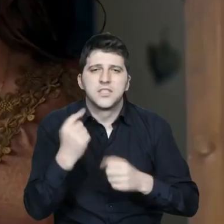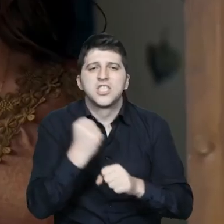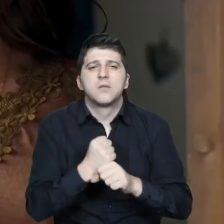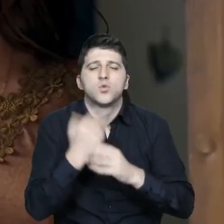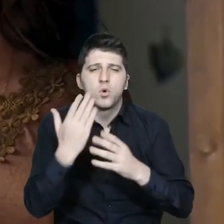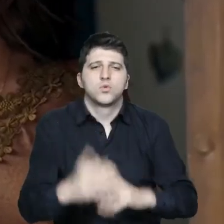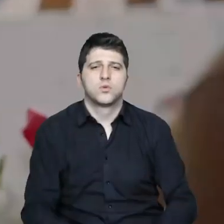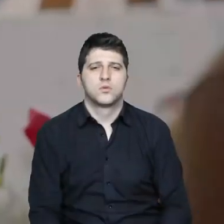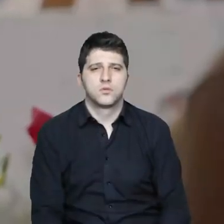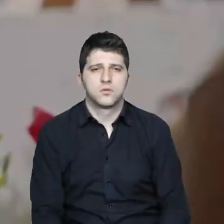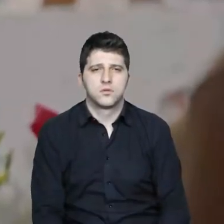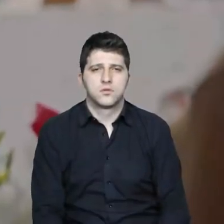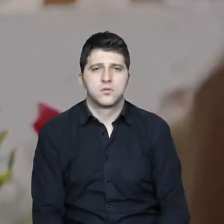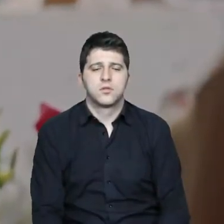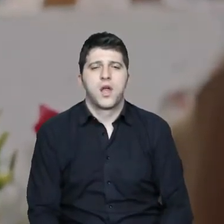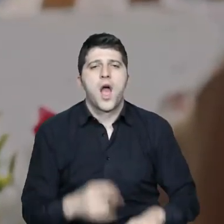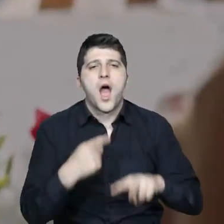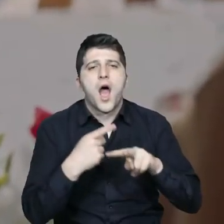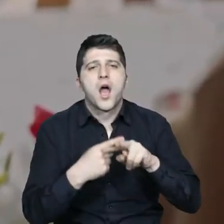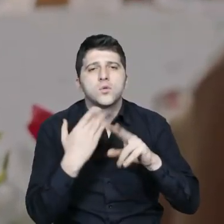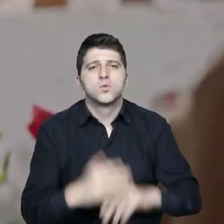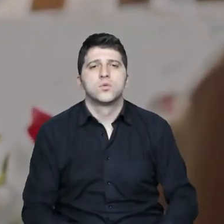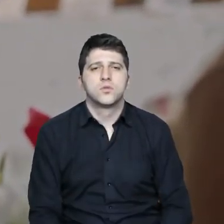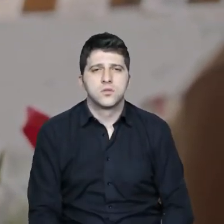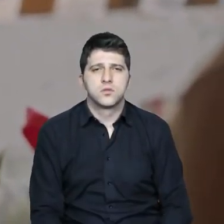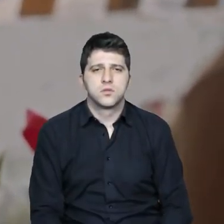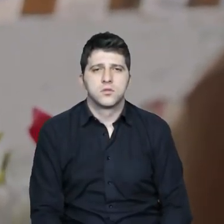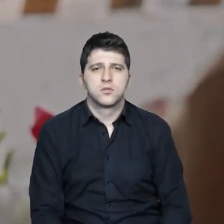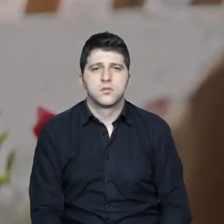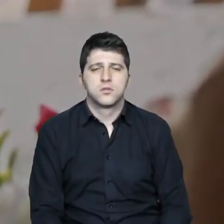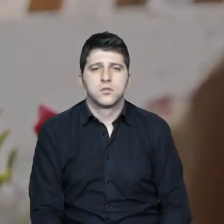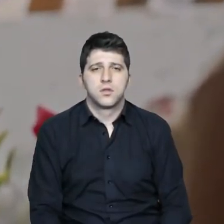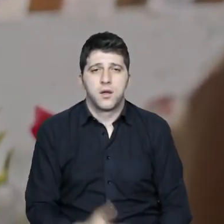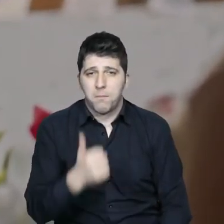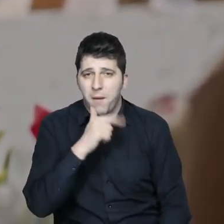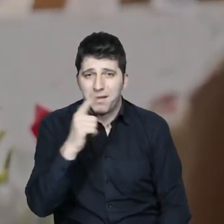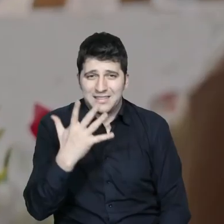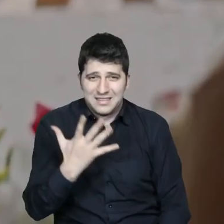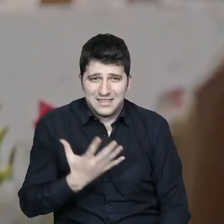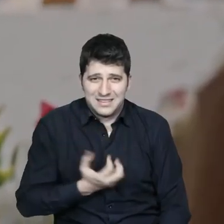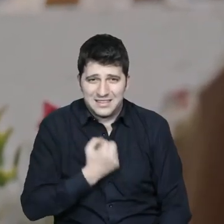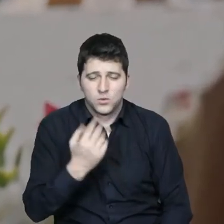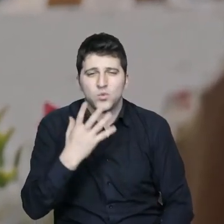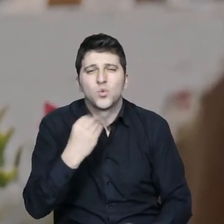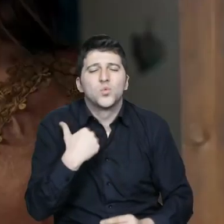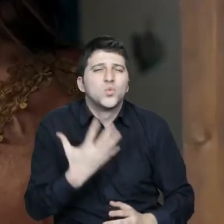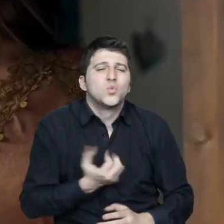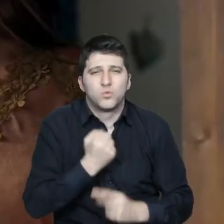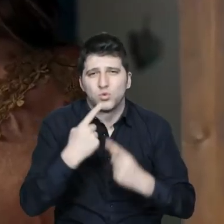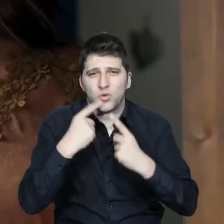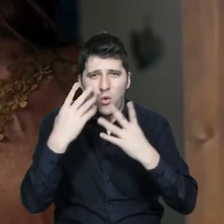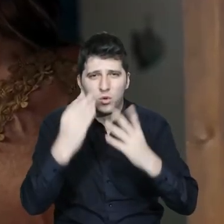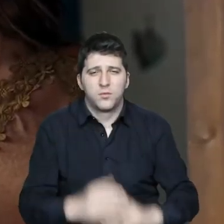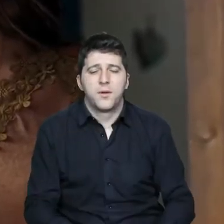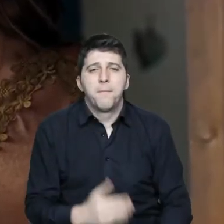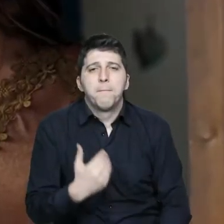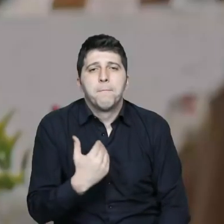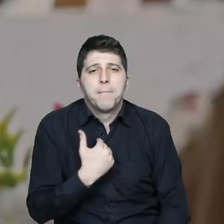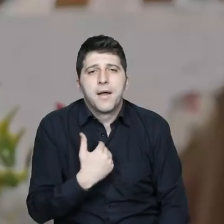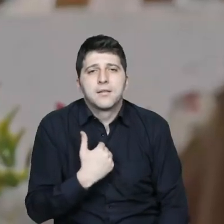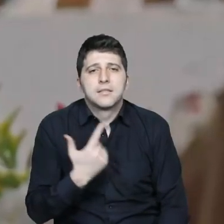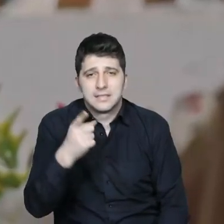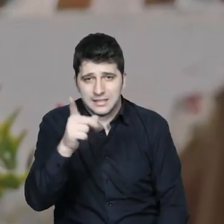olsun. Aysu. Babana çektiği acılar için çok üzgün olduğumu söyler misin? Ben